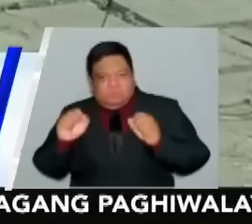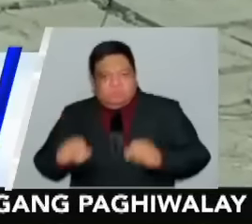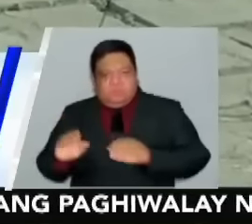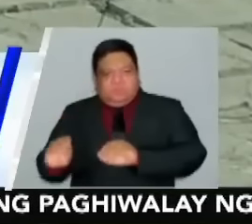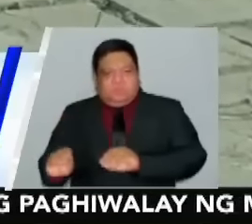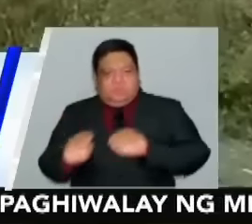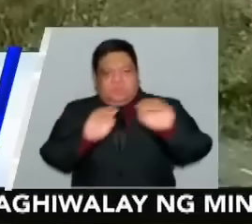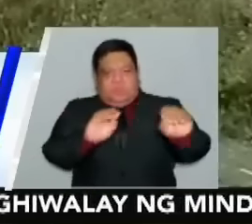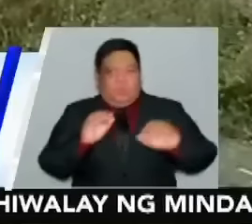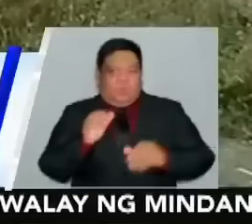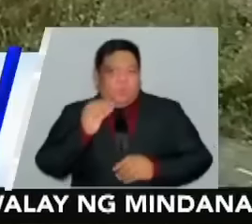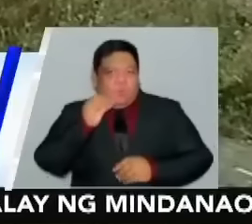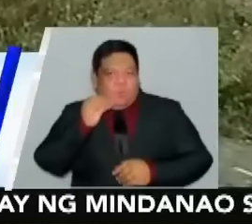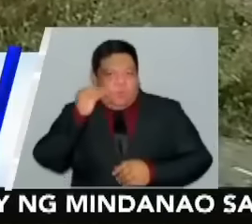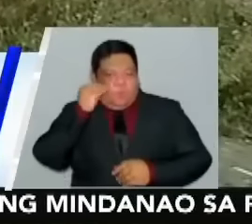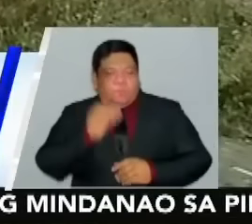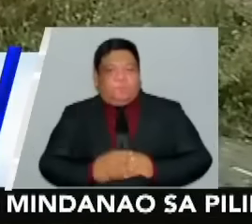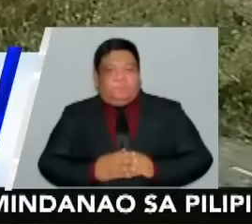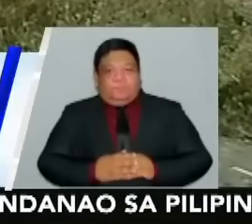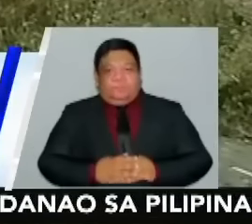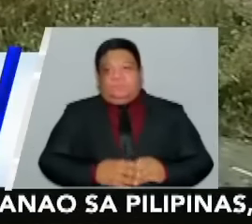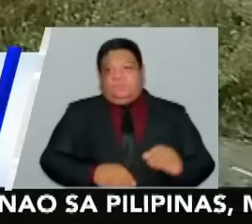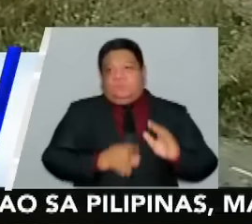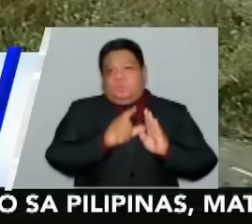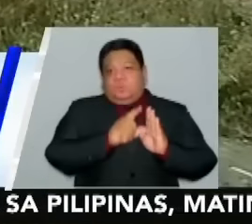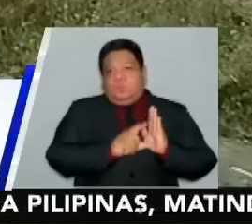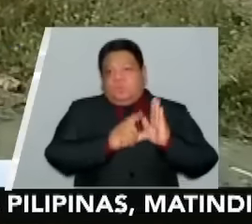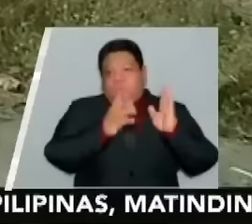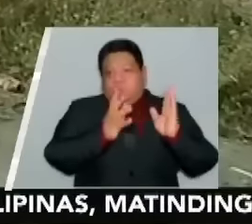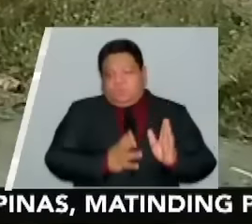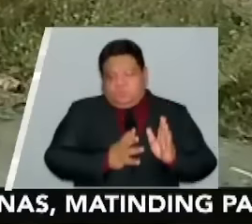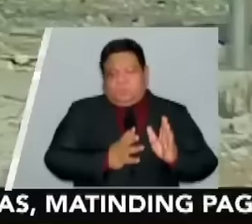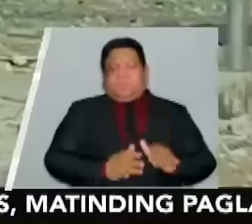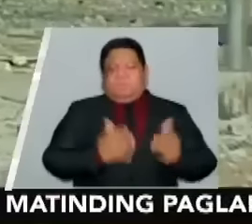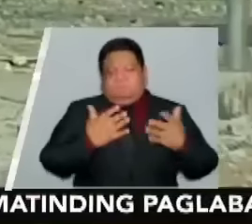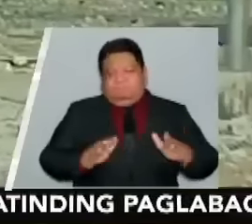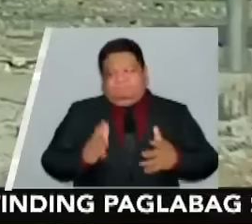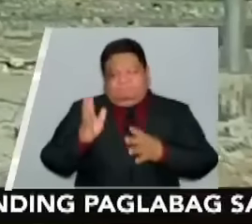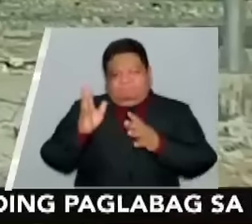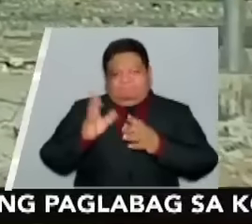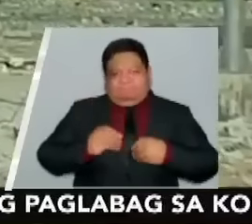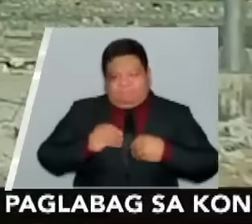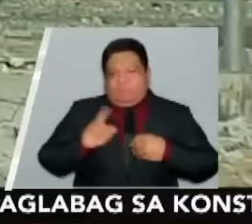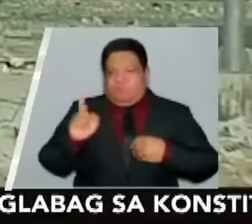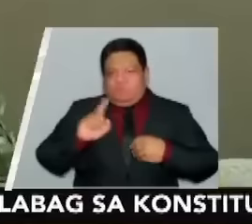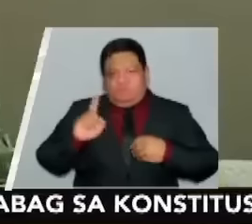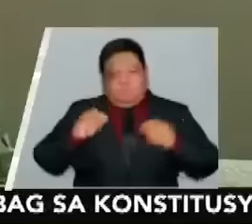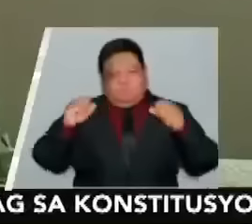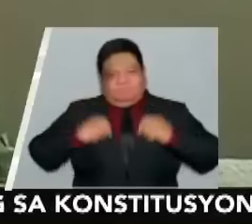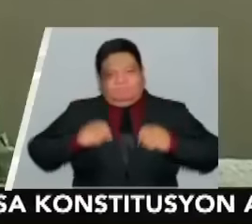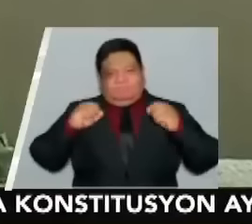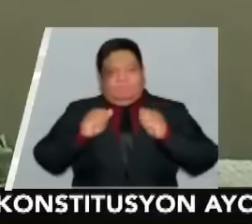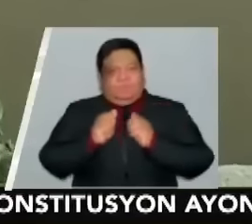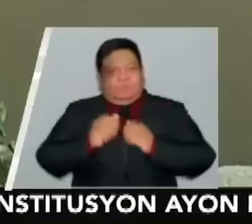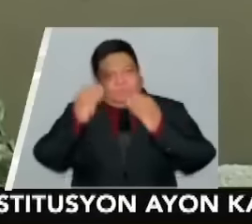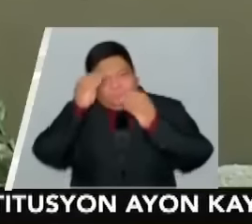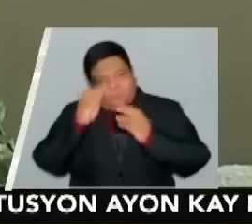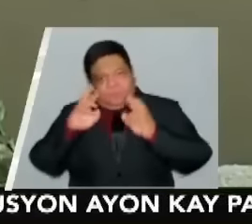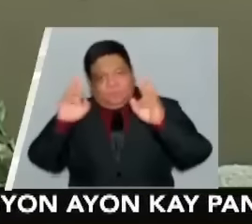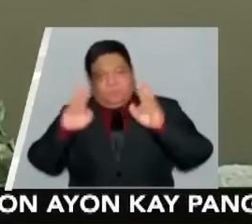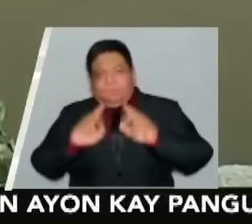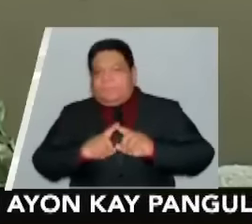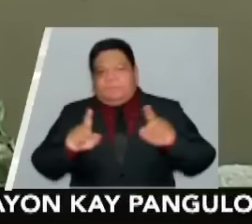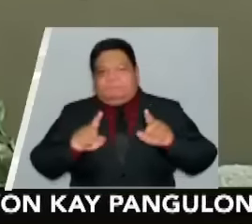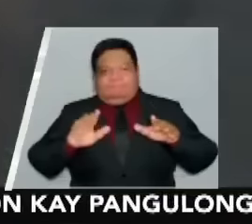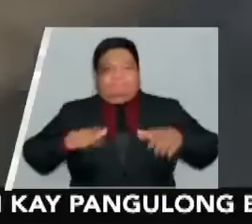Attorney Endona, natanggap na ng Clark Hills ang kopya ng tinutukoy na kasunduan ng lokal na pamahalaan pero wala pa silang pahayag